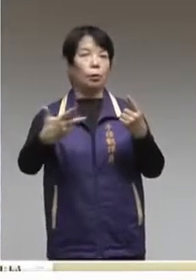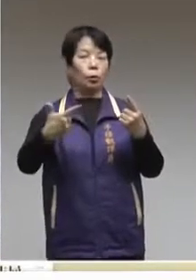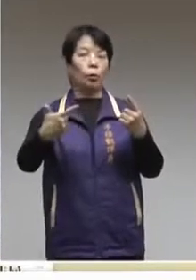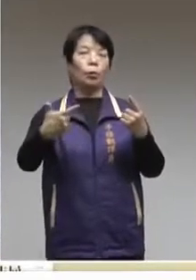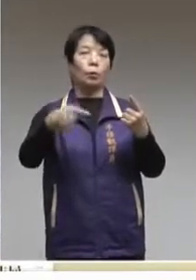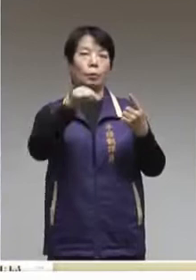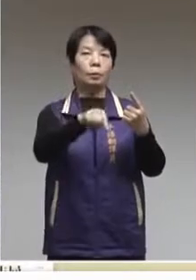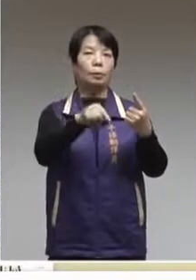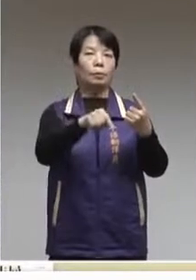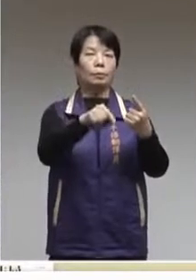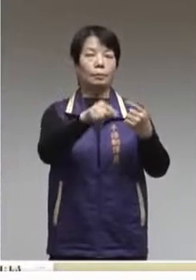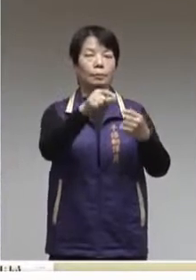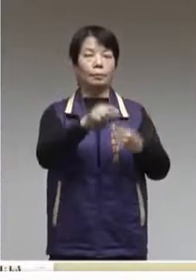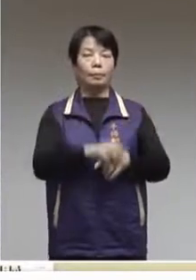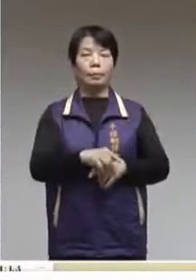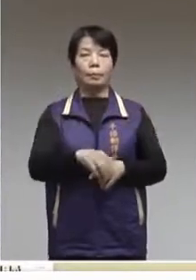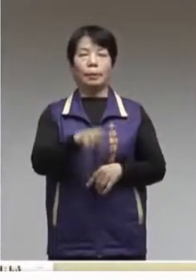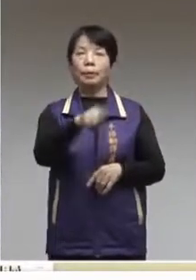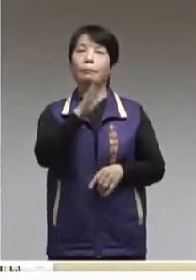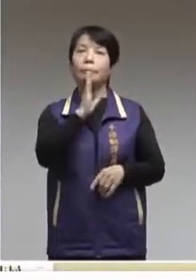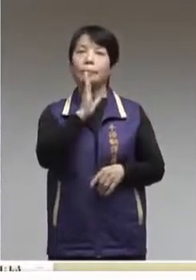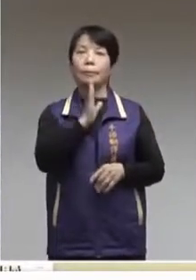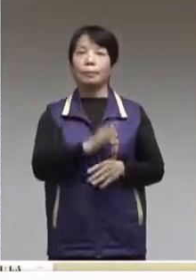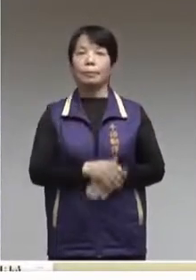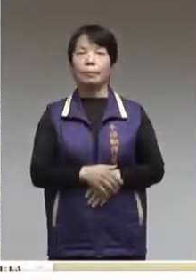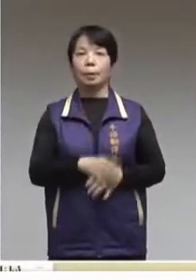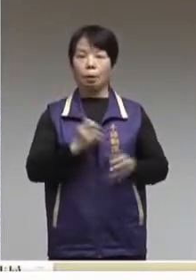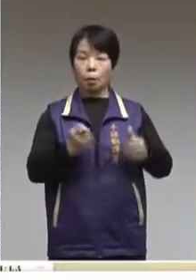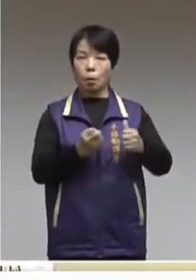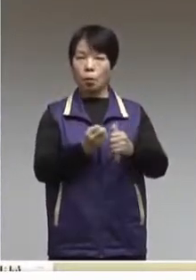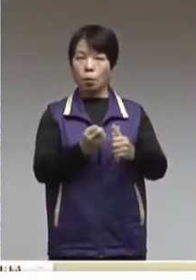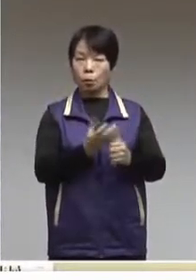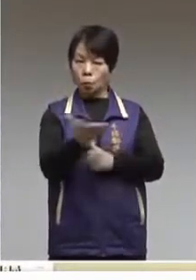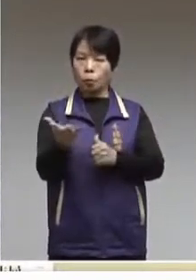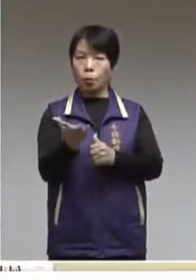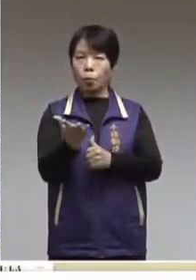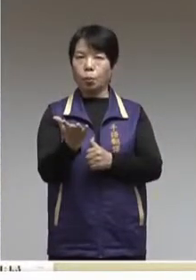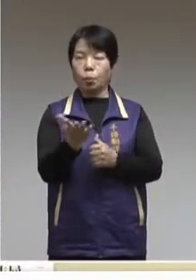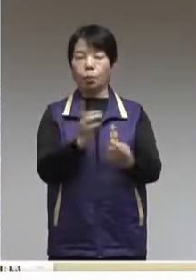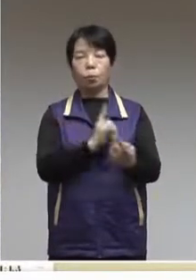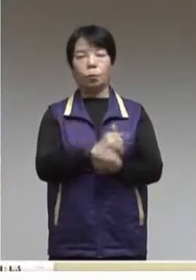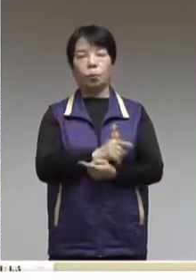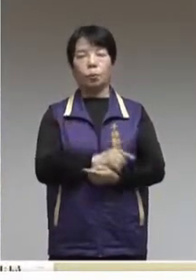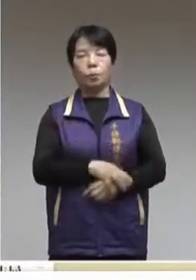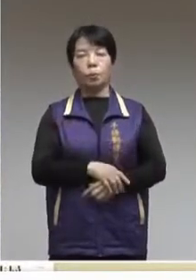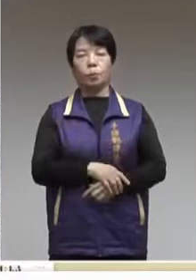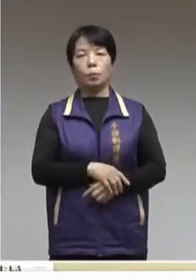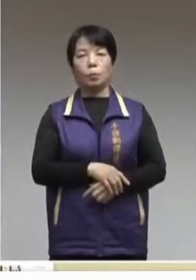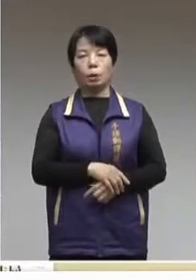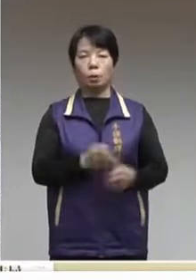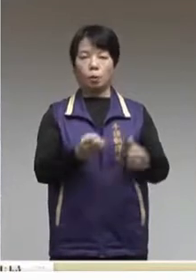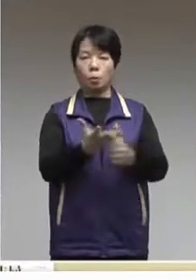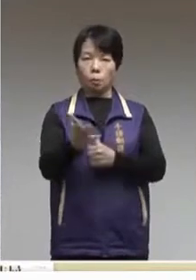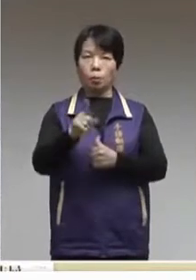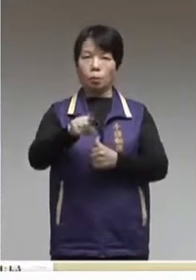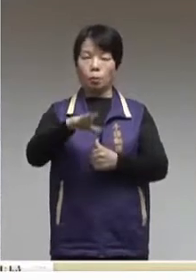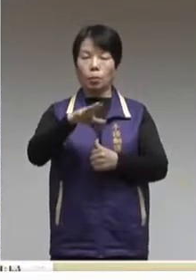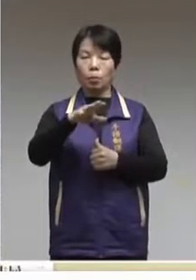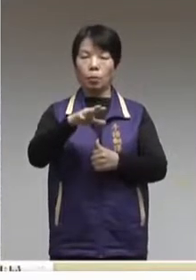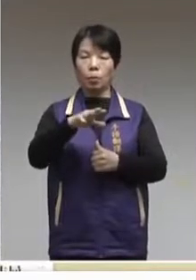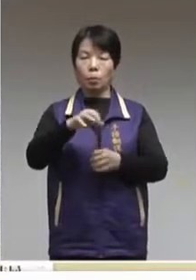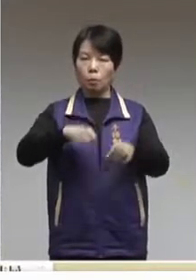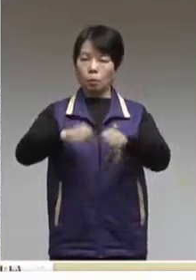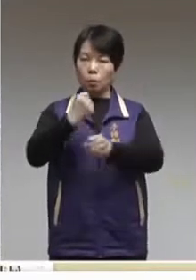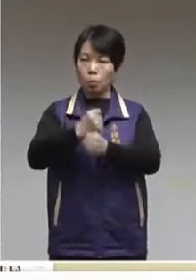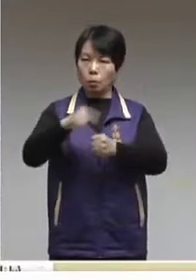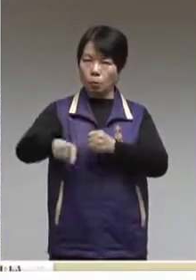18516这个个案，它本身也是有传播相关的一个行业，主要是在